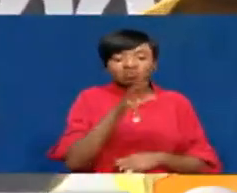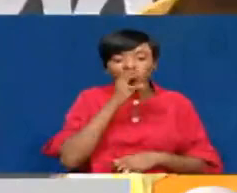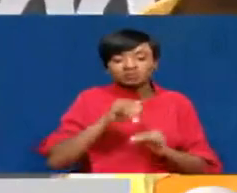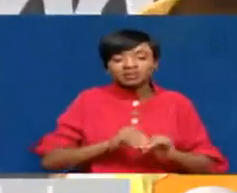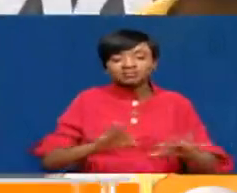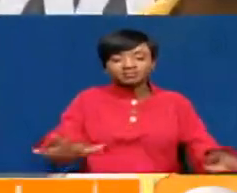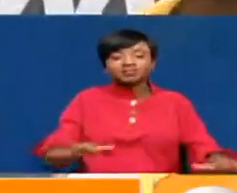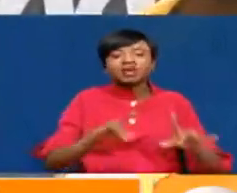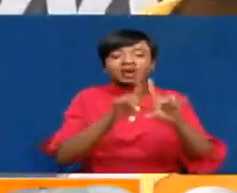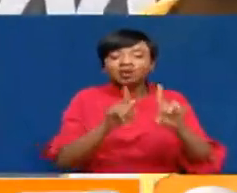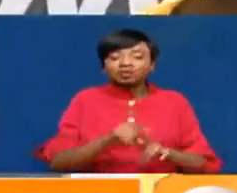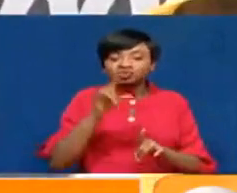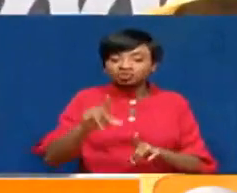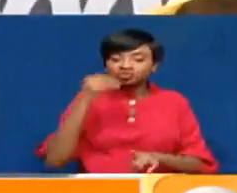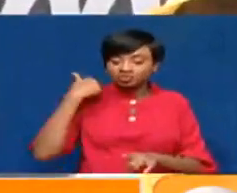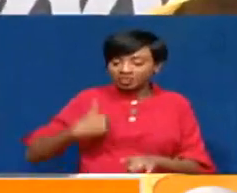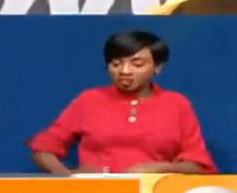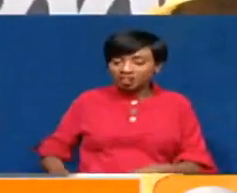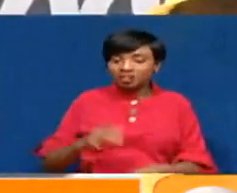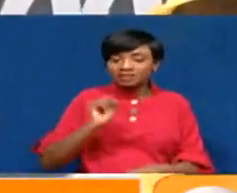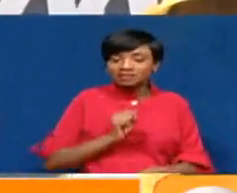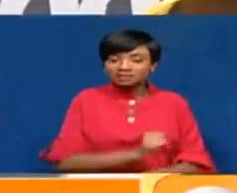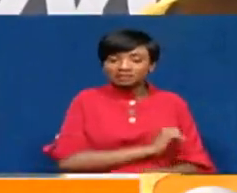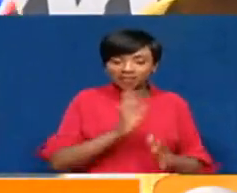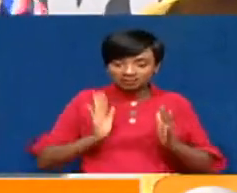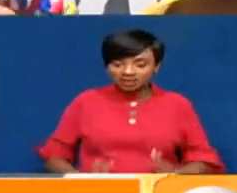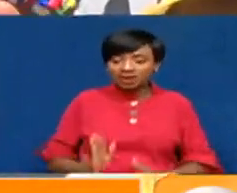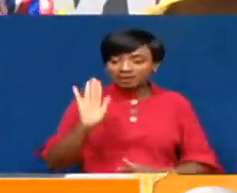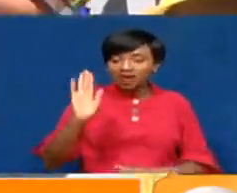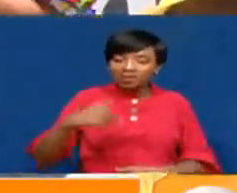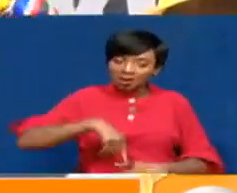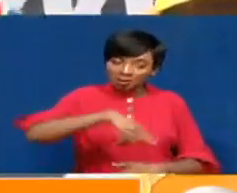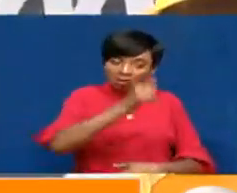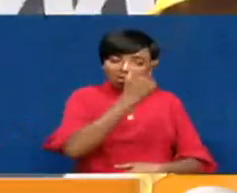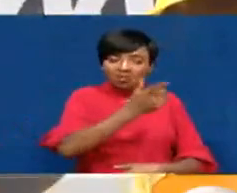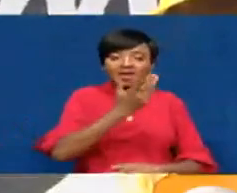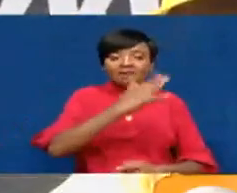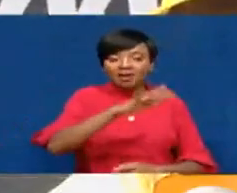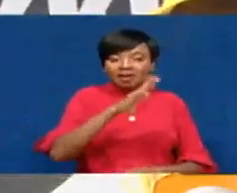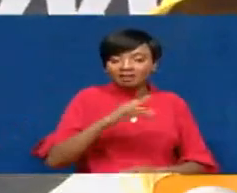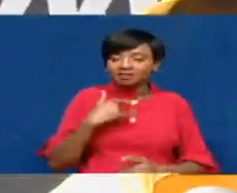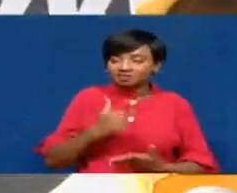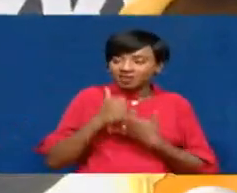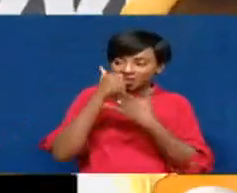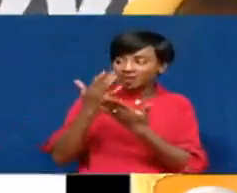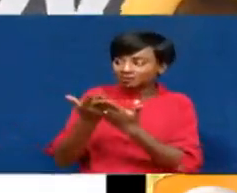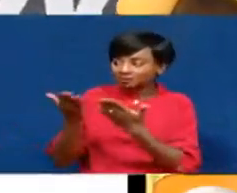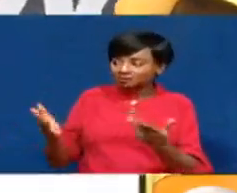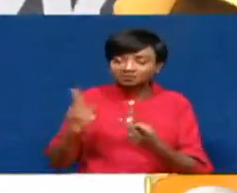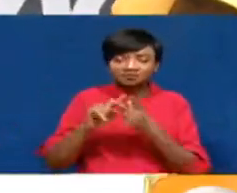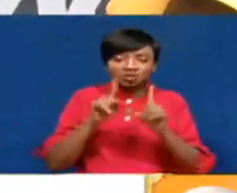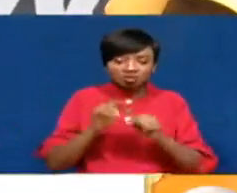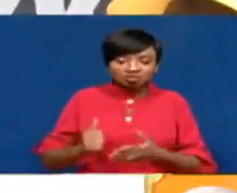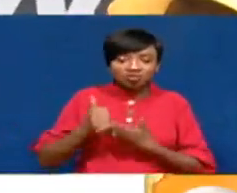senator wenyu, ili niende kule bunge, nimuletee ile keki kubwa. Nikiletea